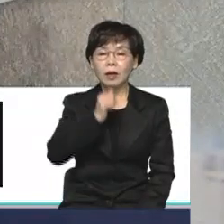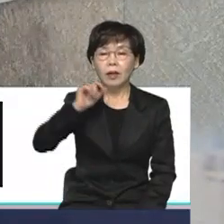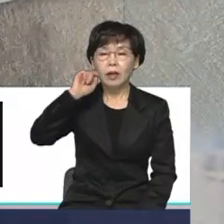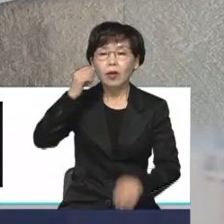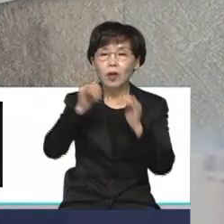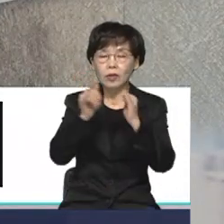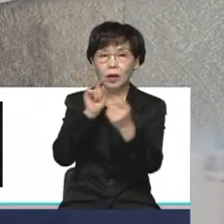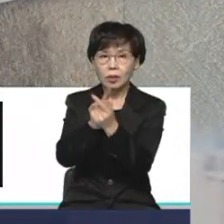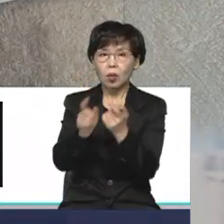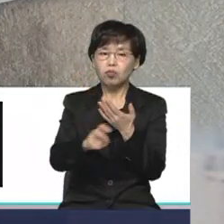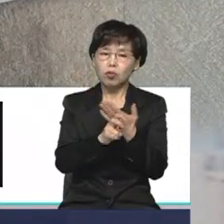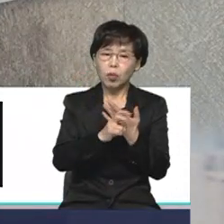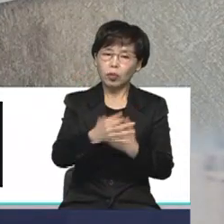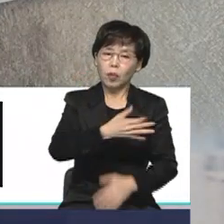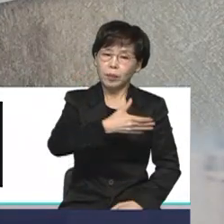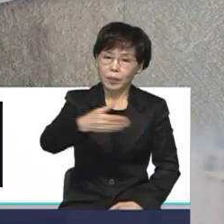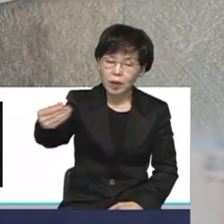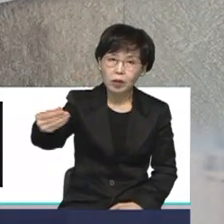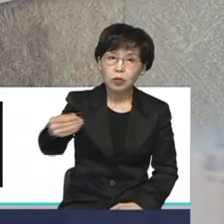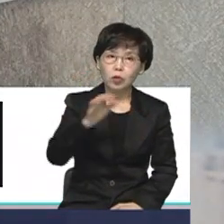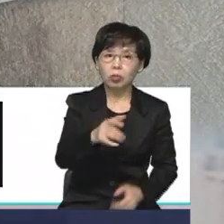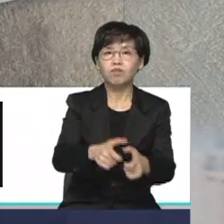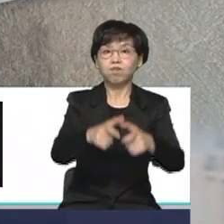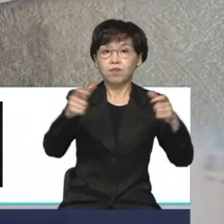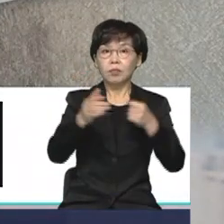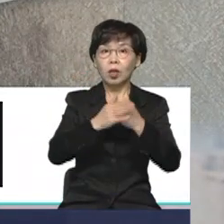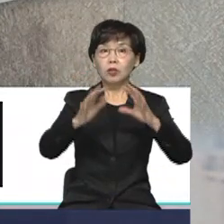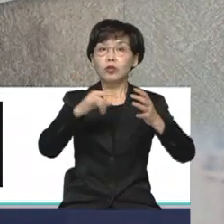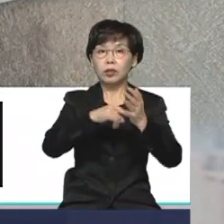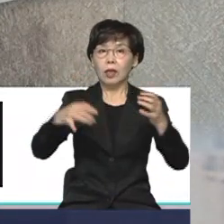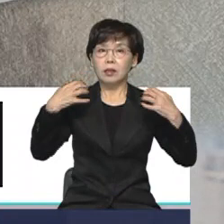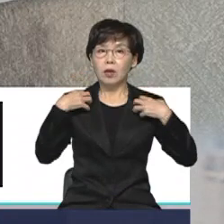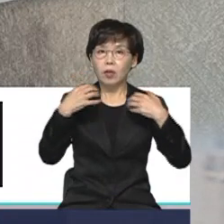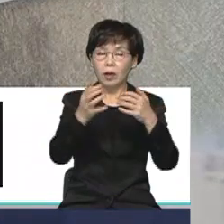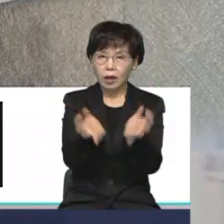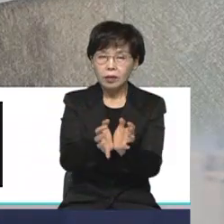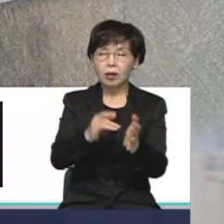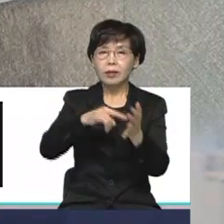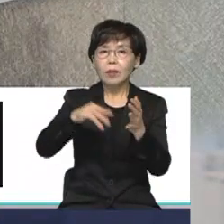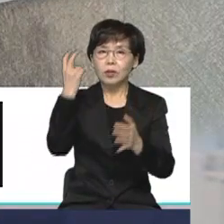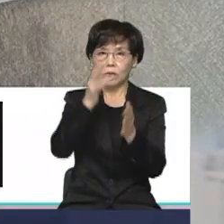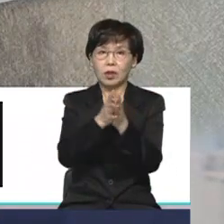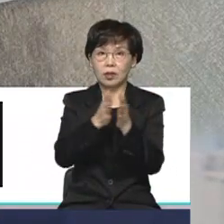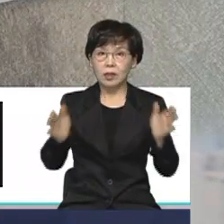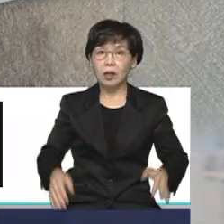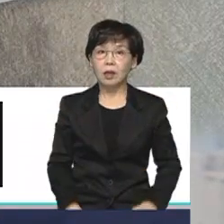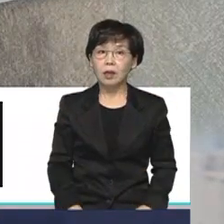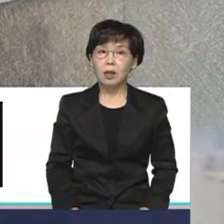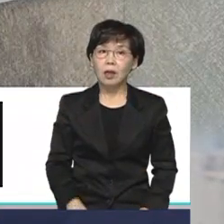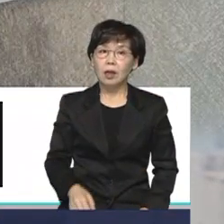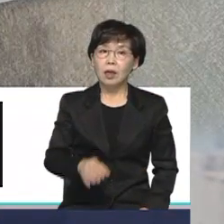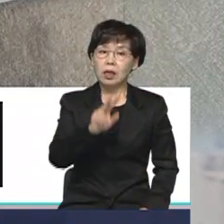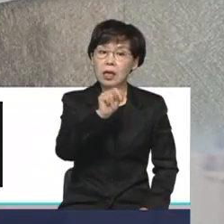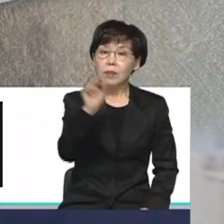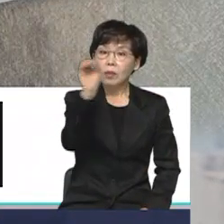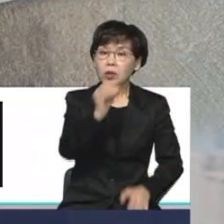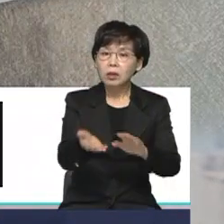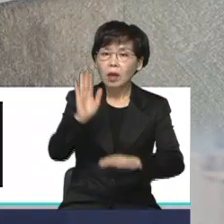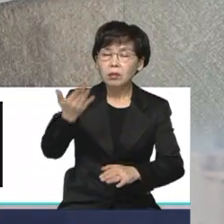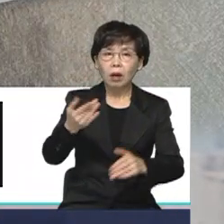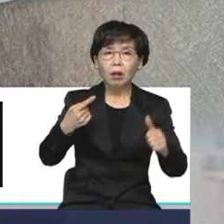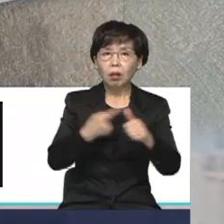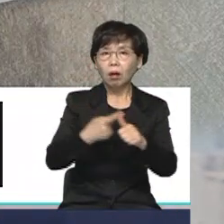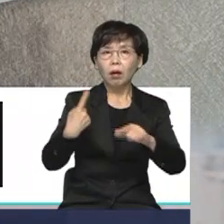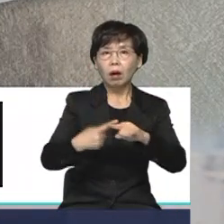취약계층을 상대로 불법 사금융 업체들이 기승을 부리자 국세청이 세무조사에 나섰습니다. 2만 퍼센트가 넘는